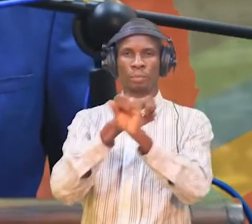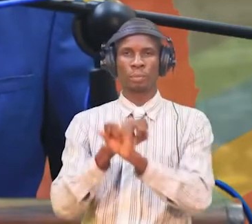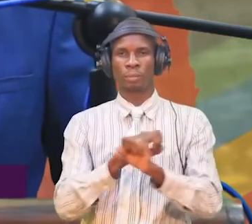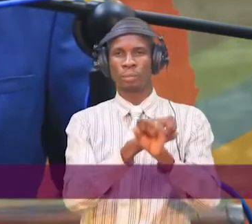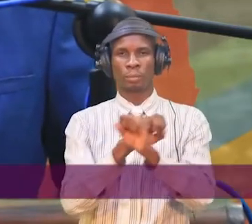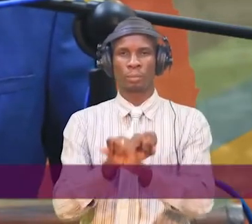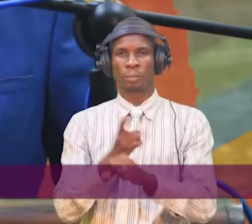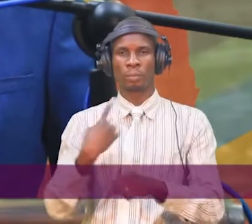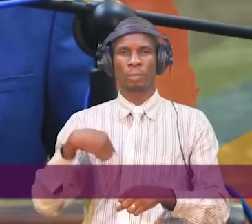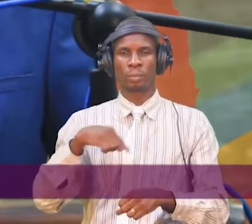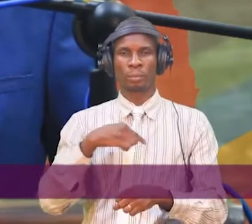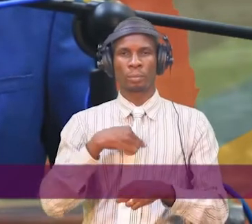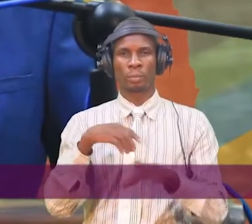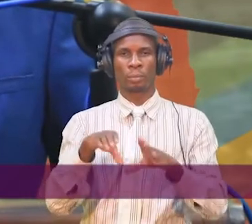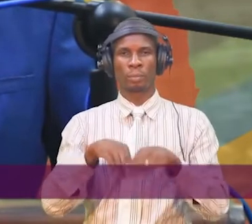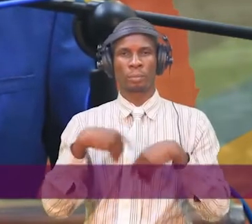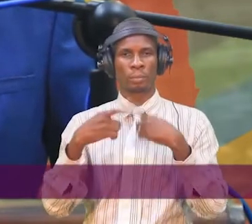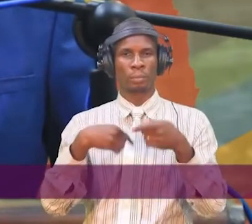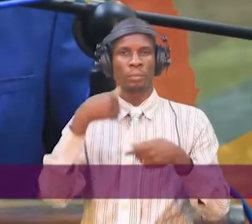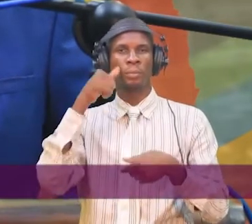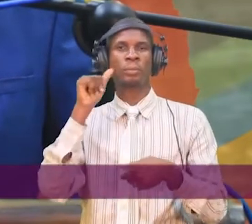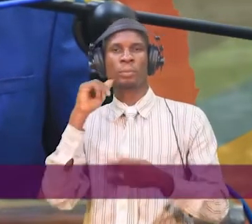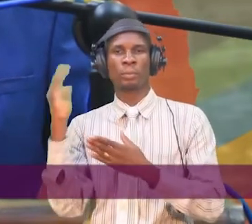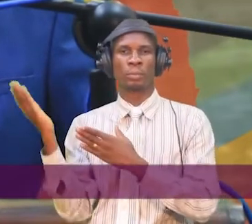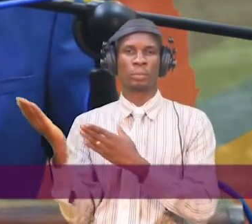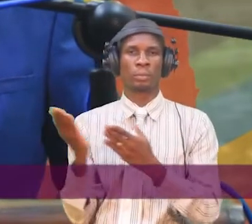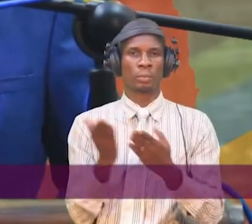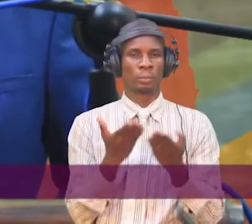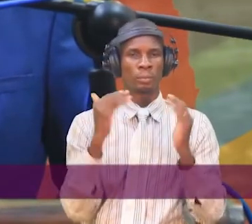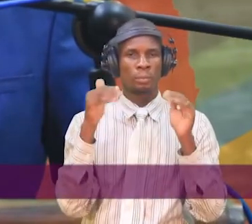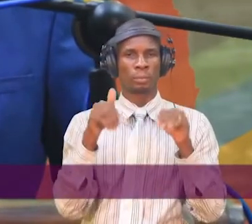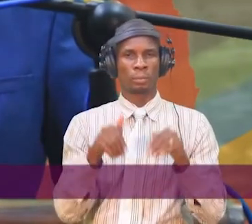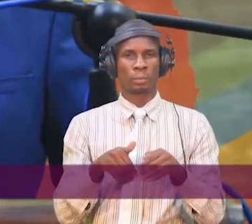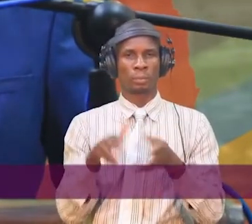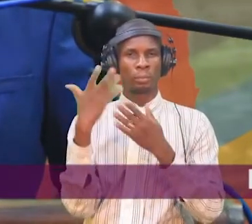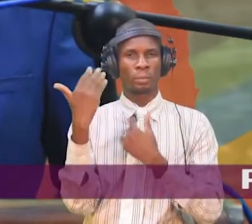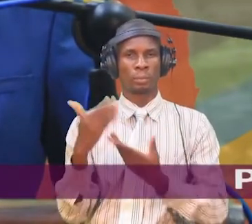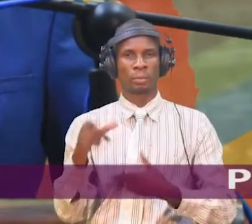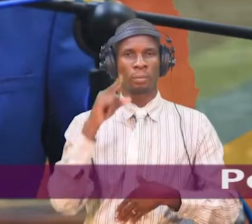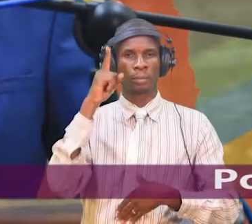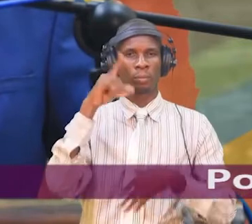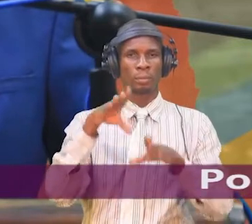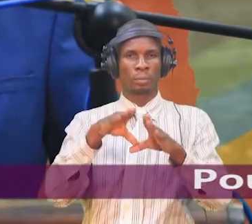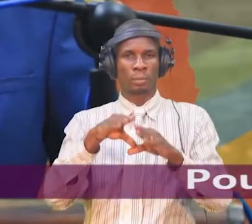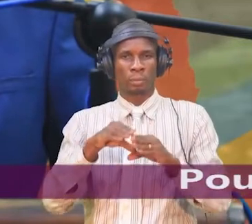matondi. Pona bo batelami oto batelami epa ina yo kino sikawa.